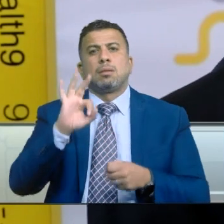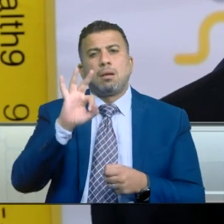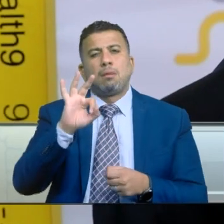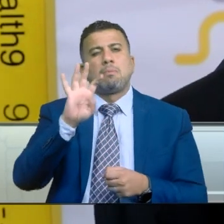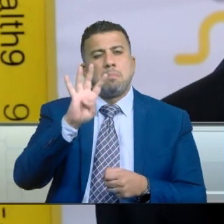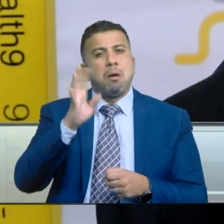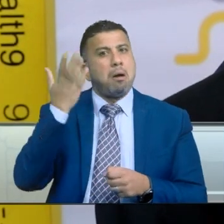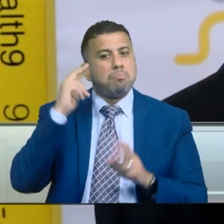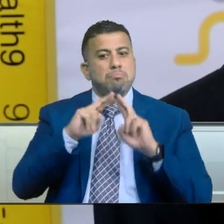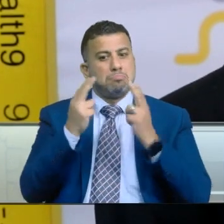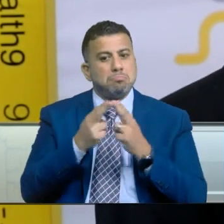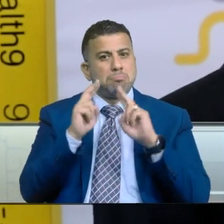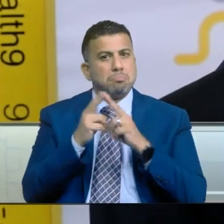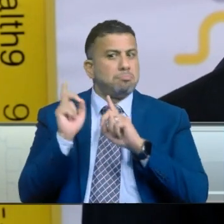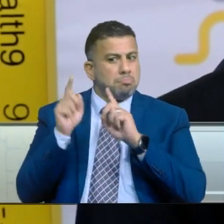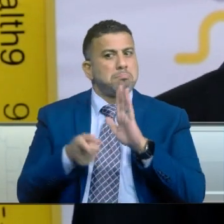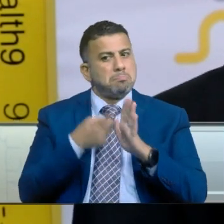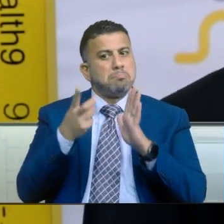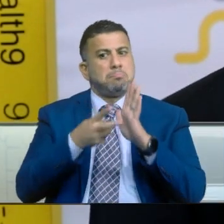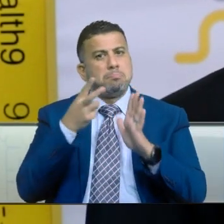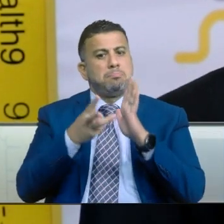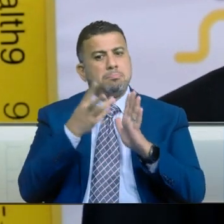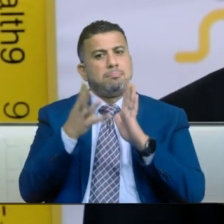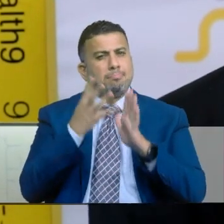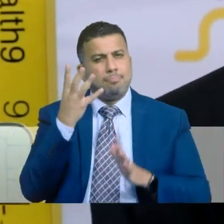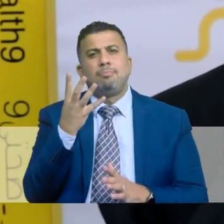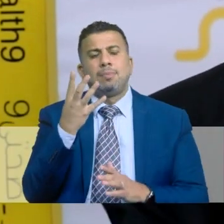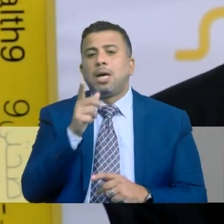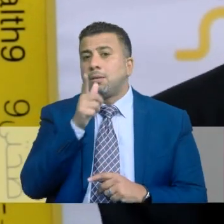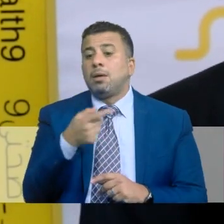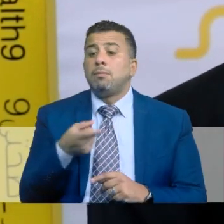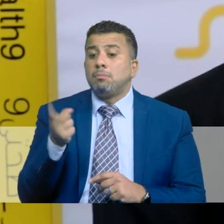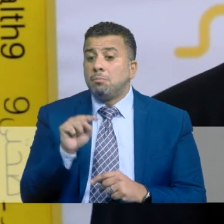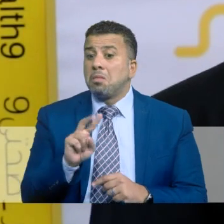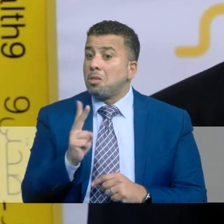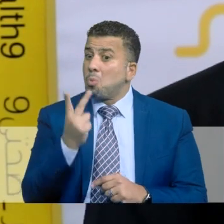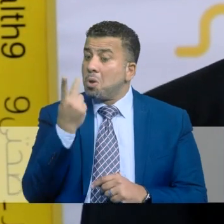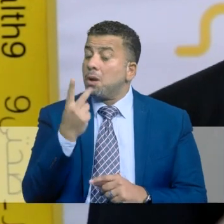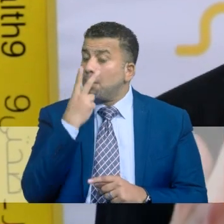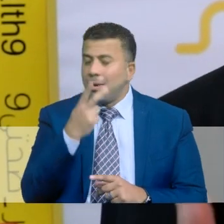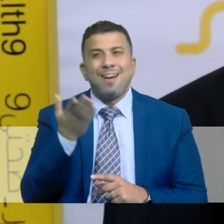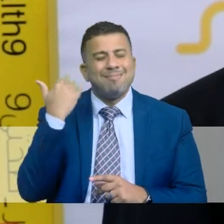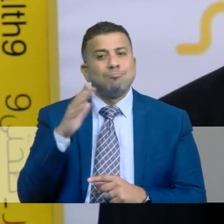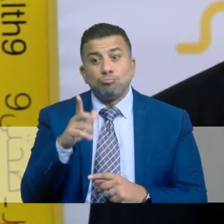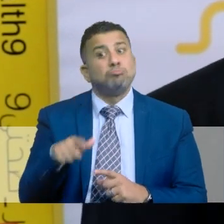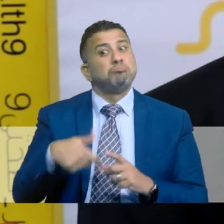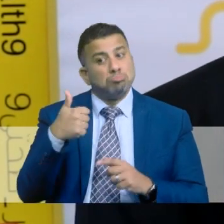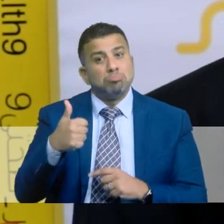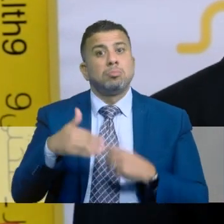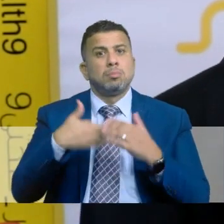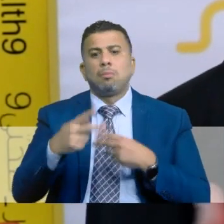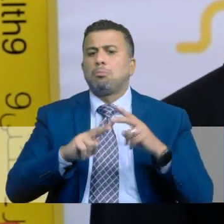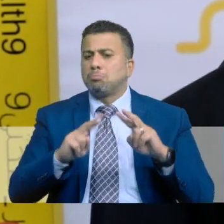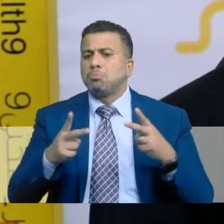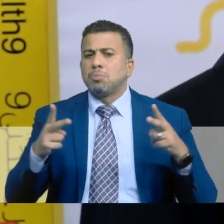رابع مرة أشارك في المؤتمر، وأشوفه حقيقة أن كل مرة يعني تطور أكثر وأكثر، بجلسات أكثر